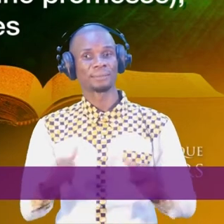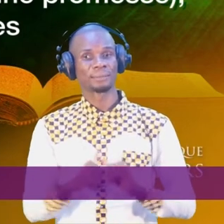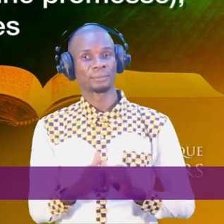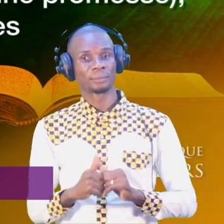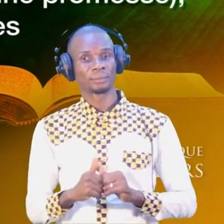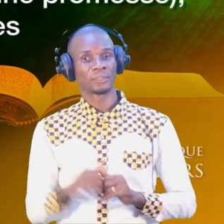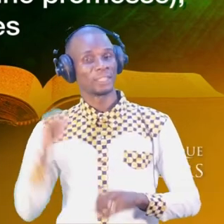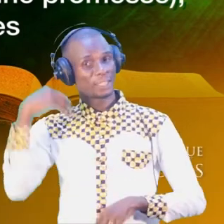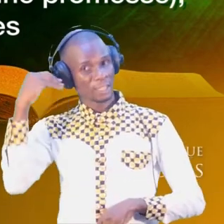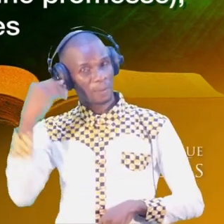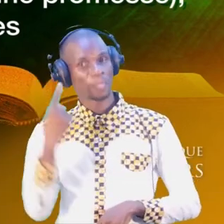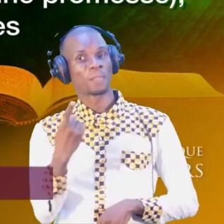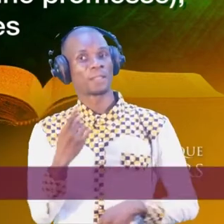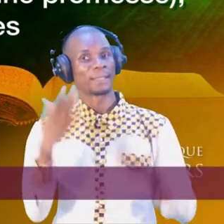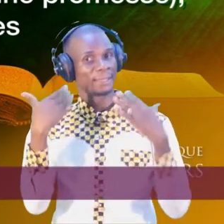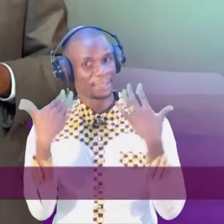siku nyingi katika dunia.